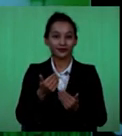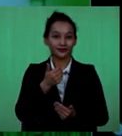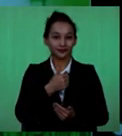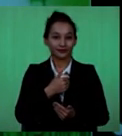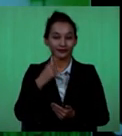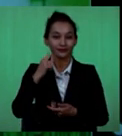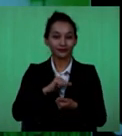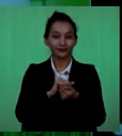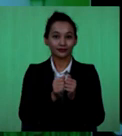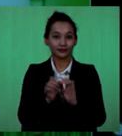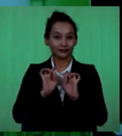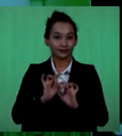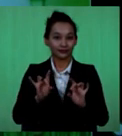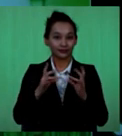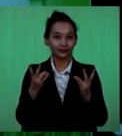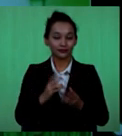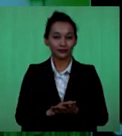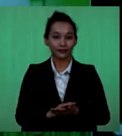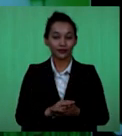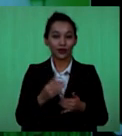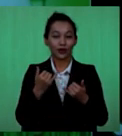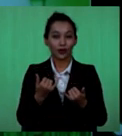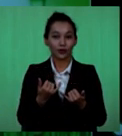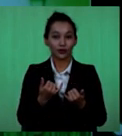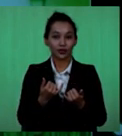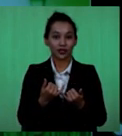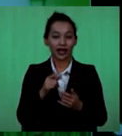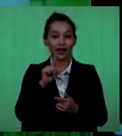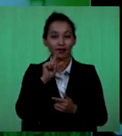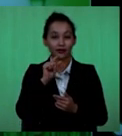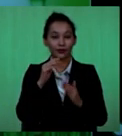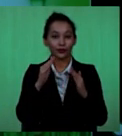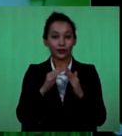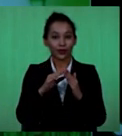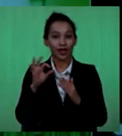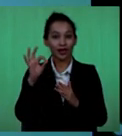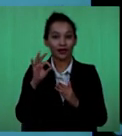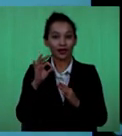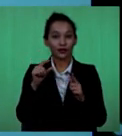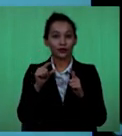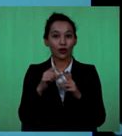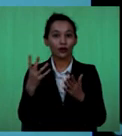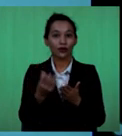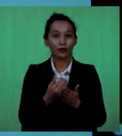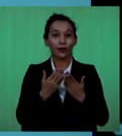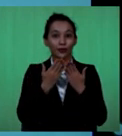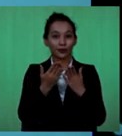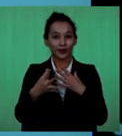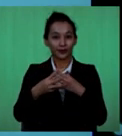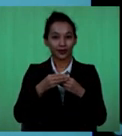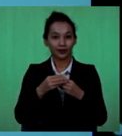kerak. Kelinglar, she'rdan qaldirg'ochni ini haqidagi misralarni topib o'qiymiz. Birgalikda